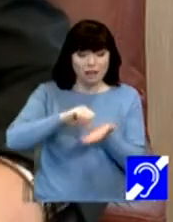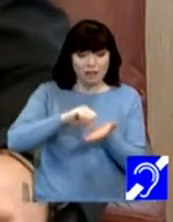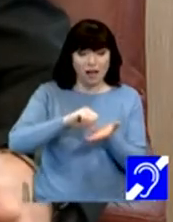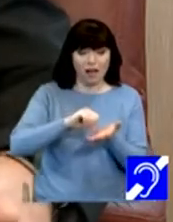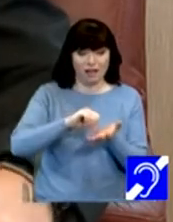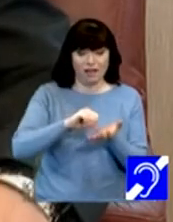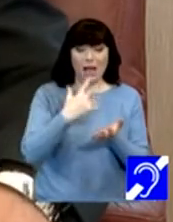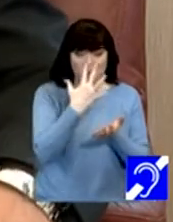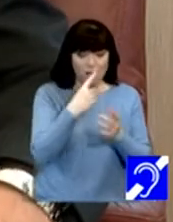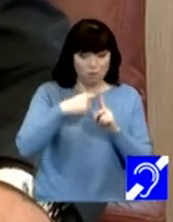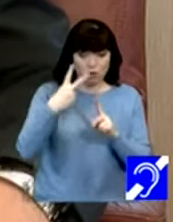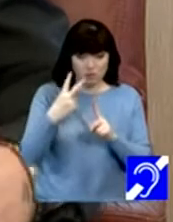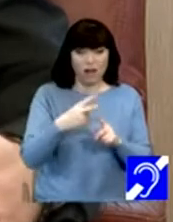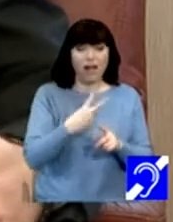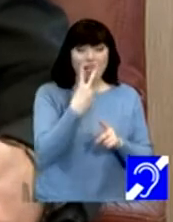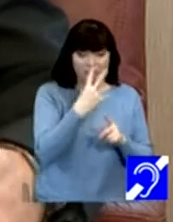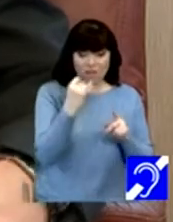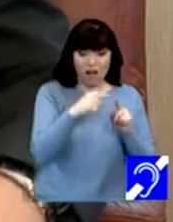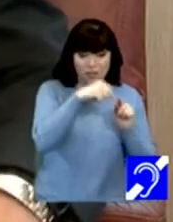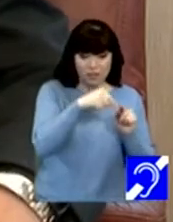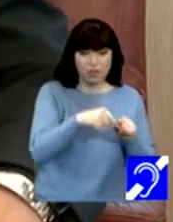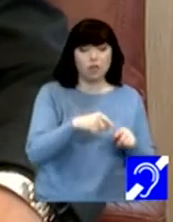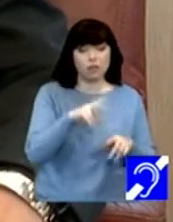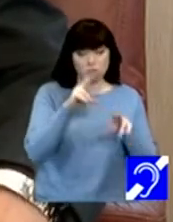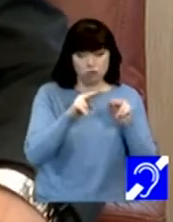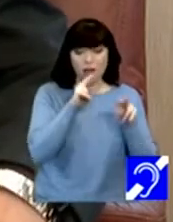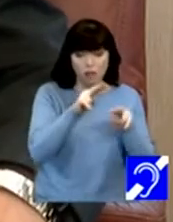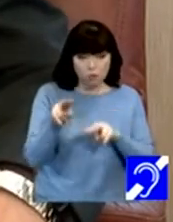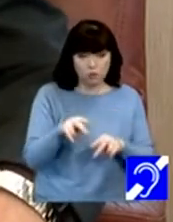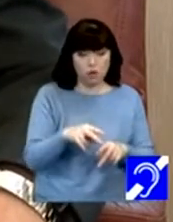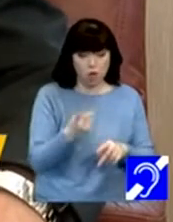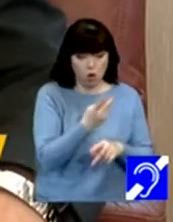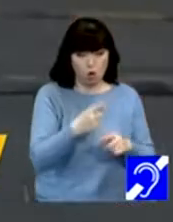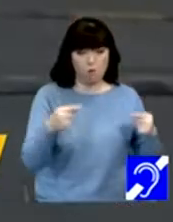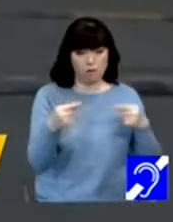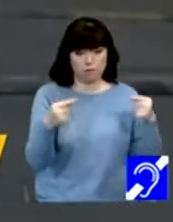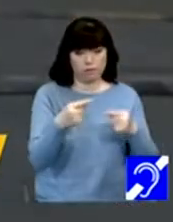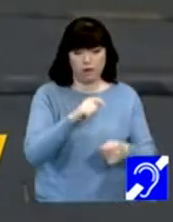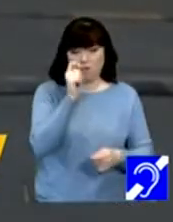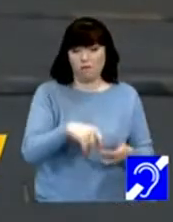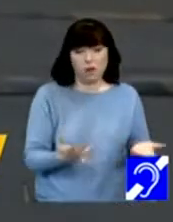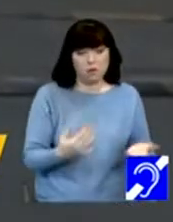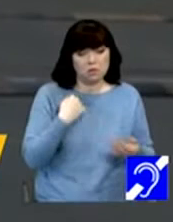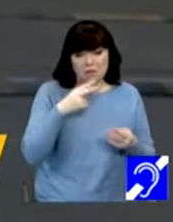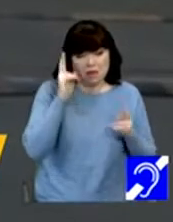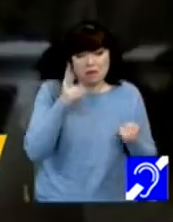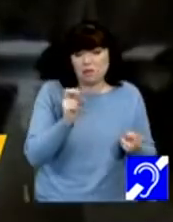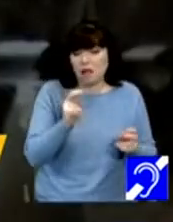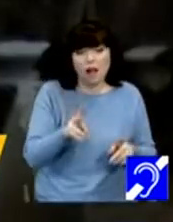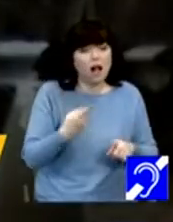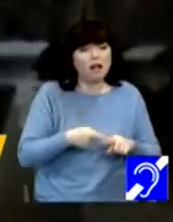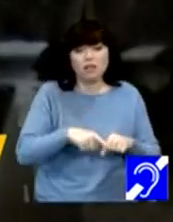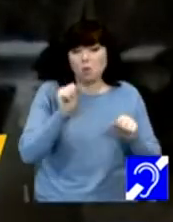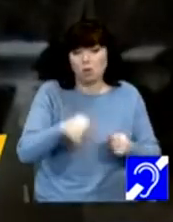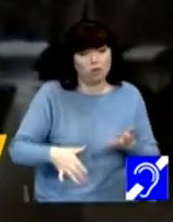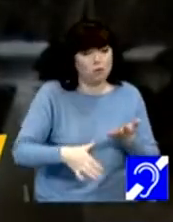Doi participanți, doi mediatori de acest format sunt în stare de război. Eu nu știu cum se reflectă